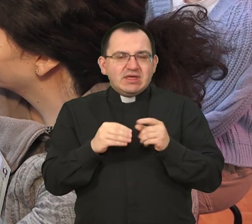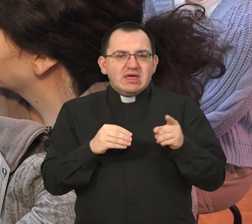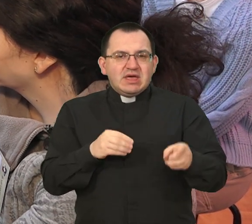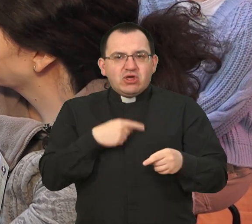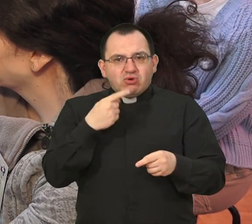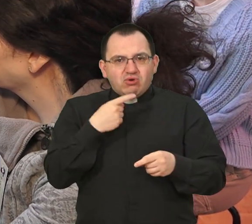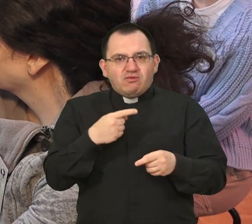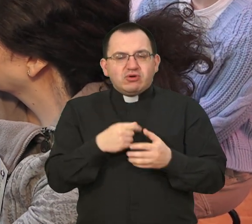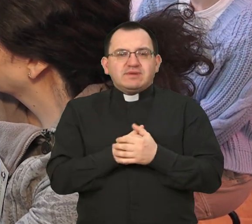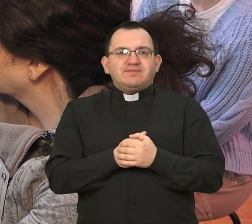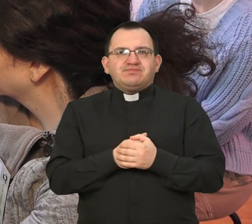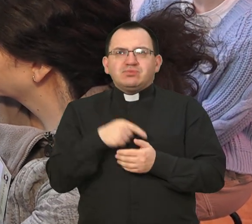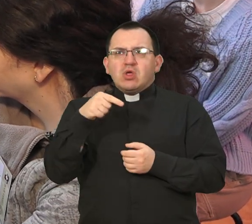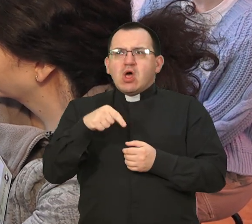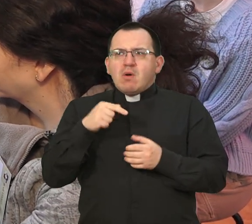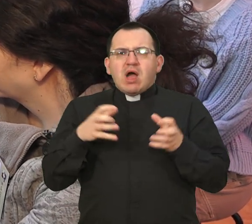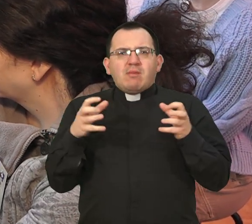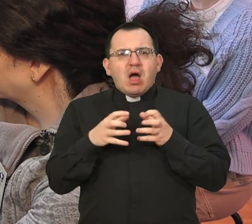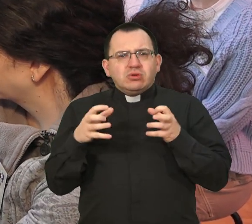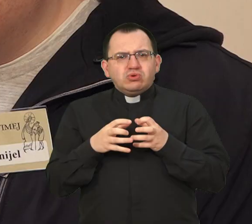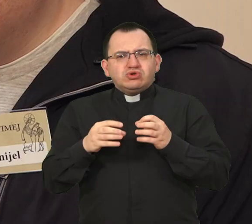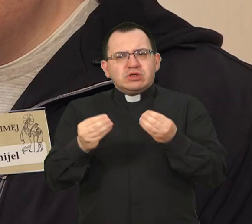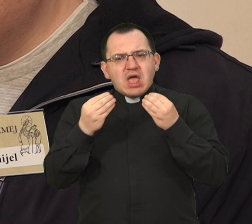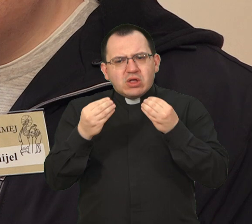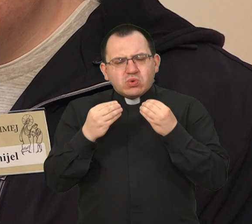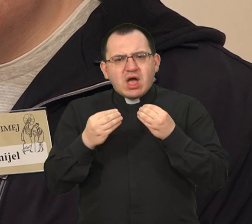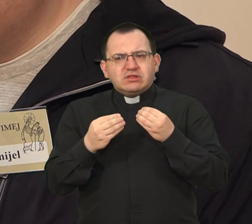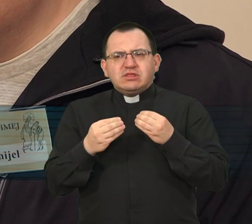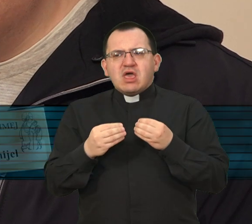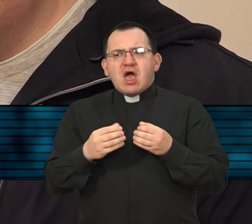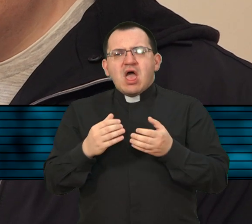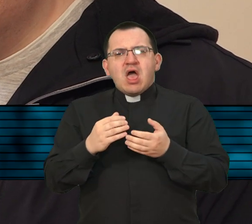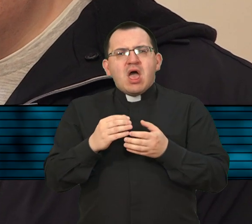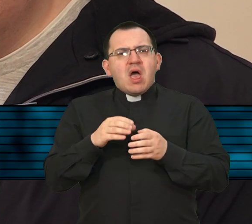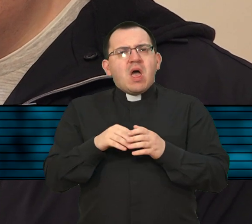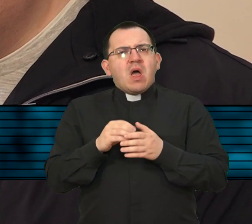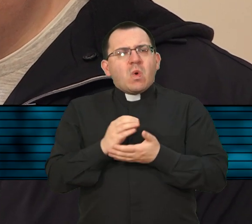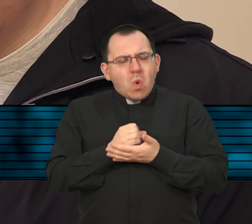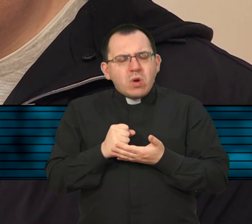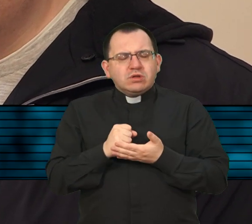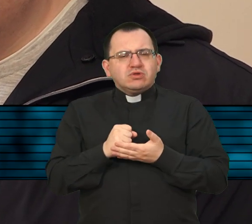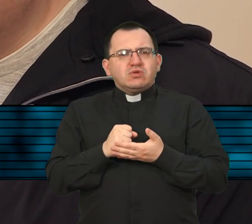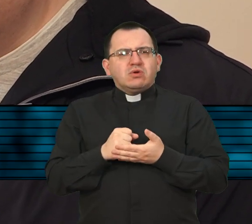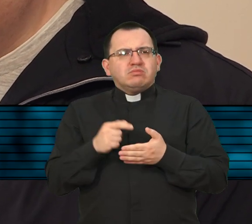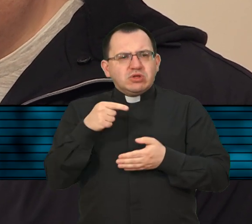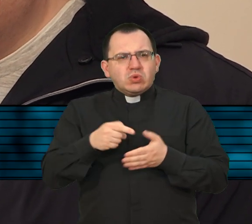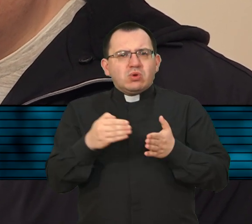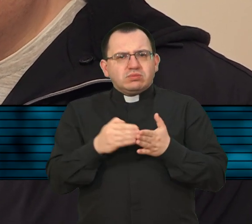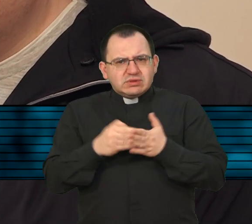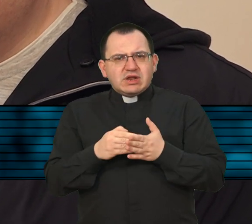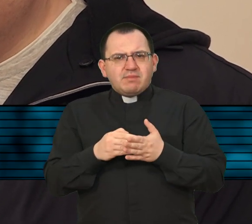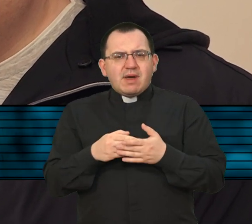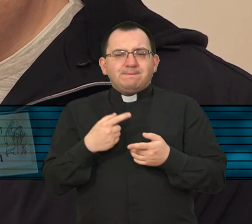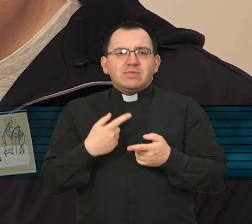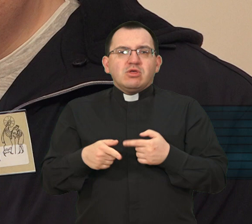Ovakvi skupovi su izuzetno korisni i poželjni jer se stvara